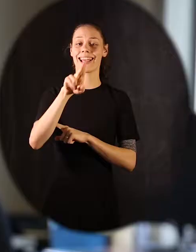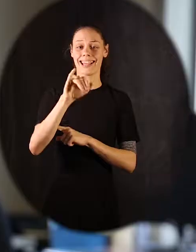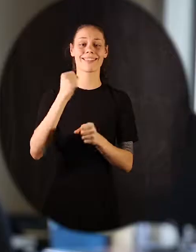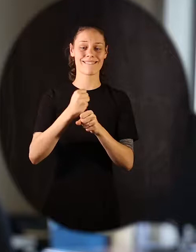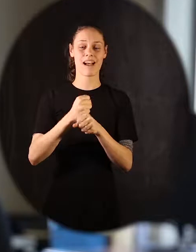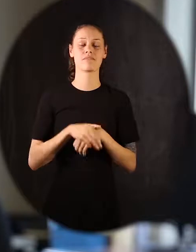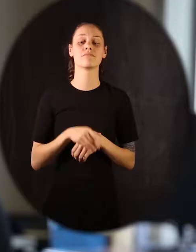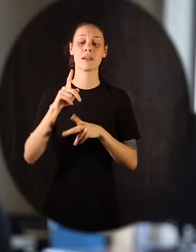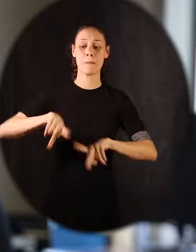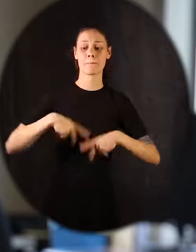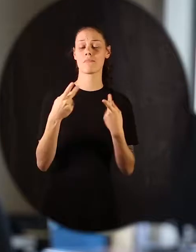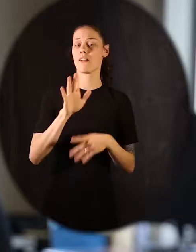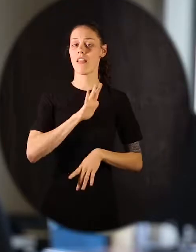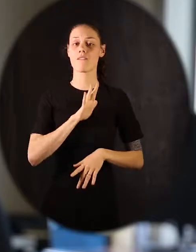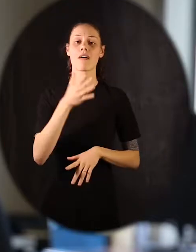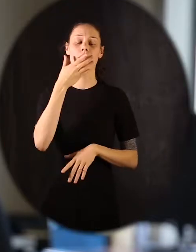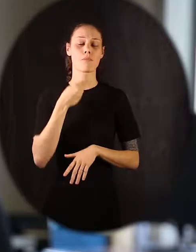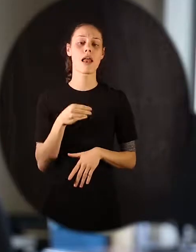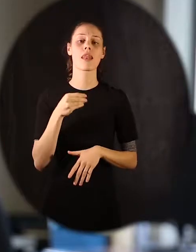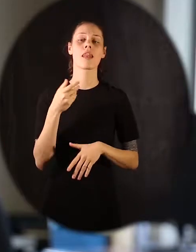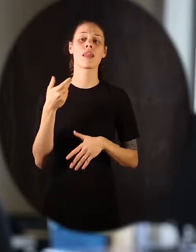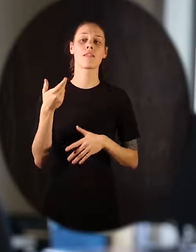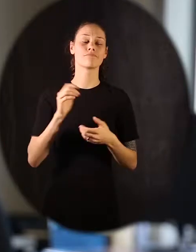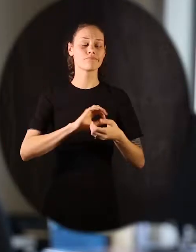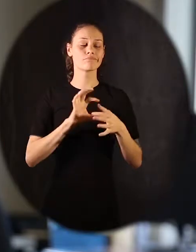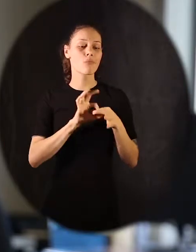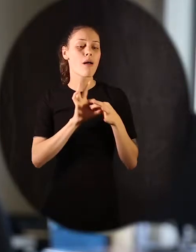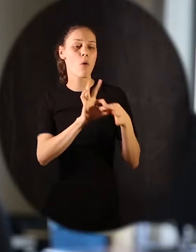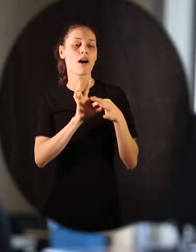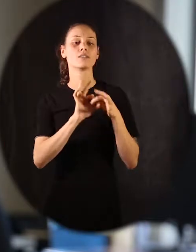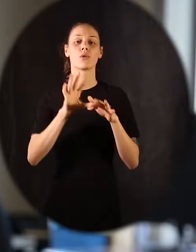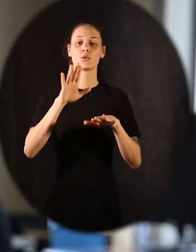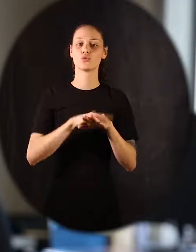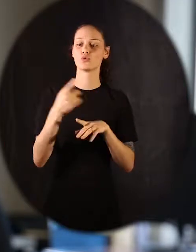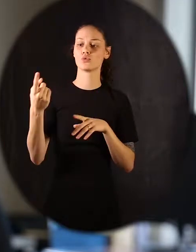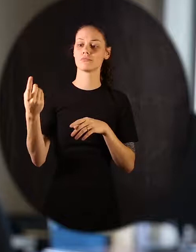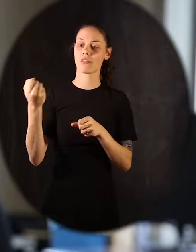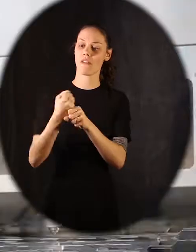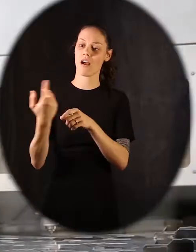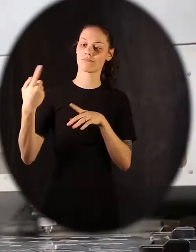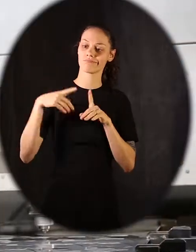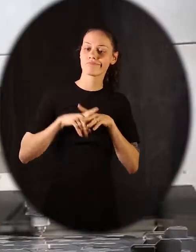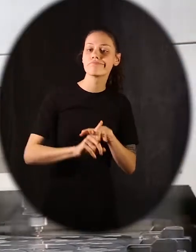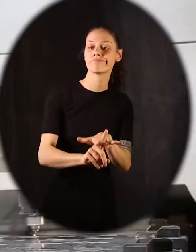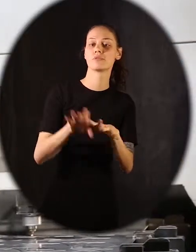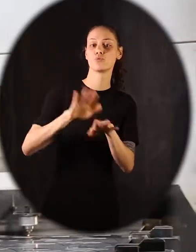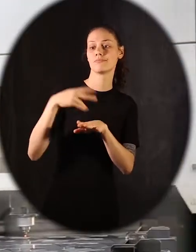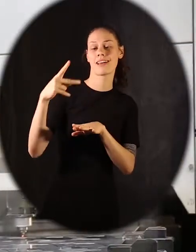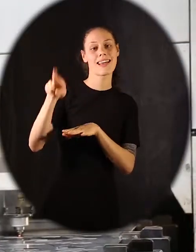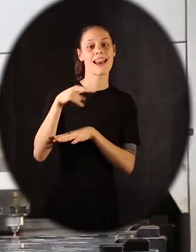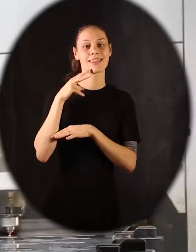et nous a permis d'avoir vraiment une belle collaboration au niveau d'introduire Lucien selon sa réalité